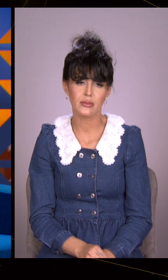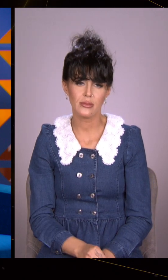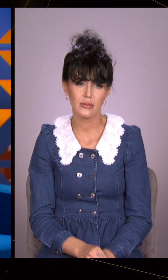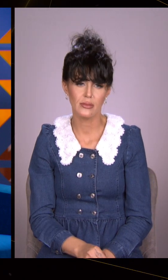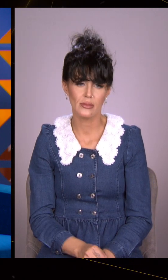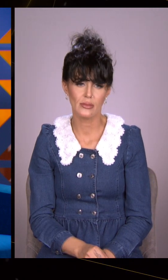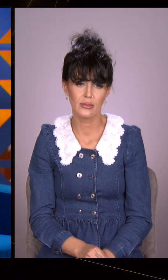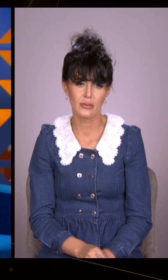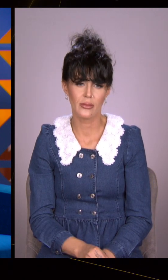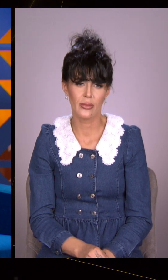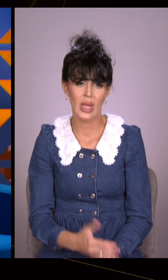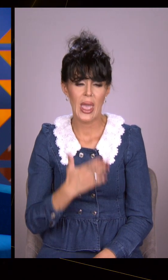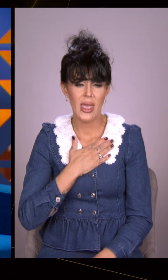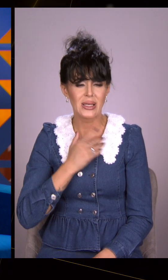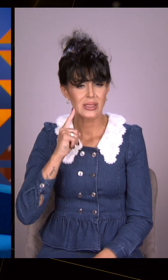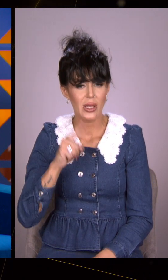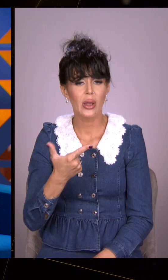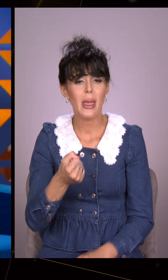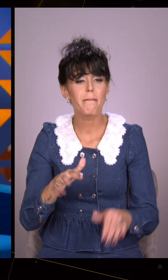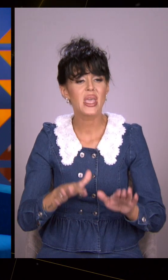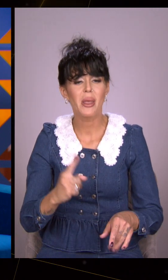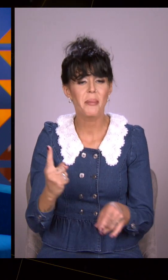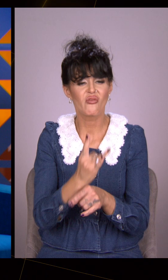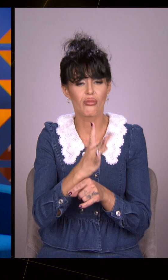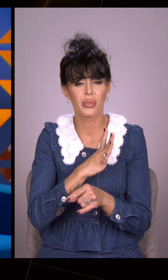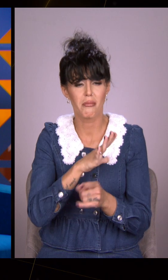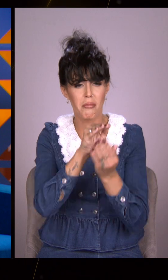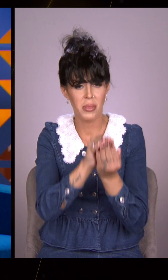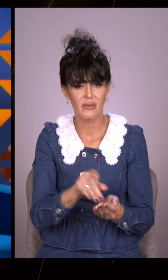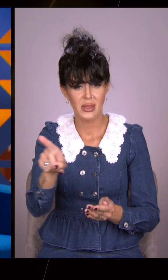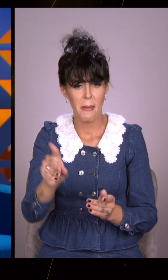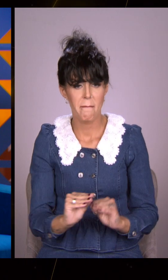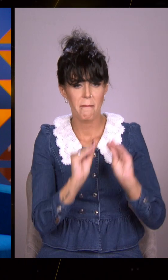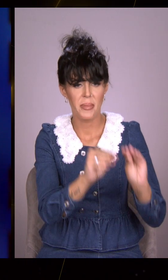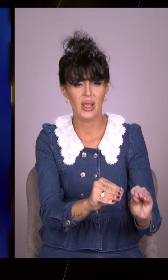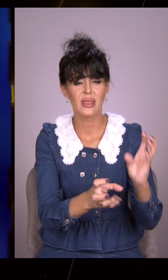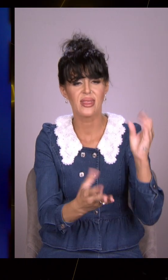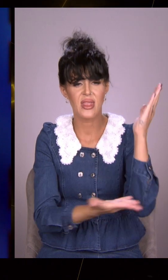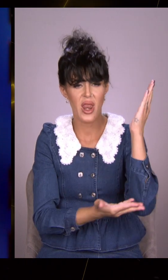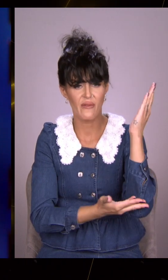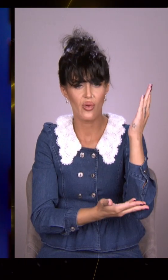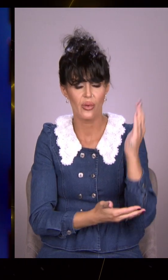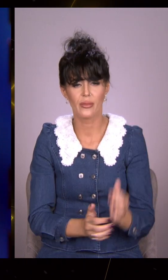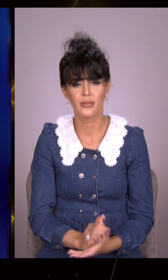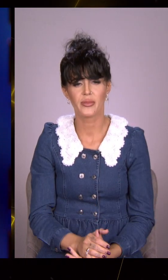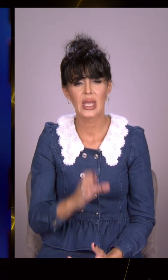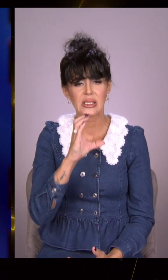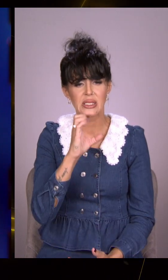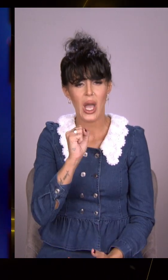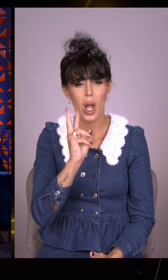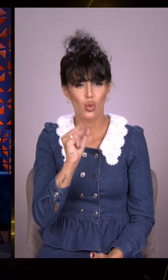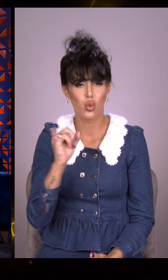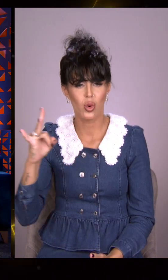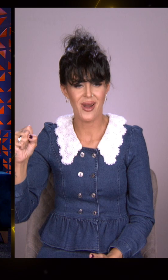вперше поховані ваша донька та онук, ви посадили дерево. Так, да, сакуру, посадили